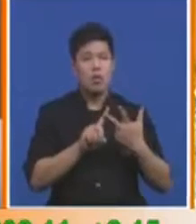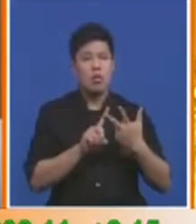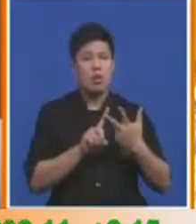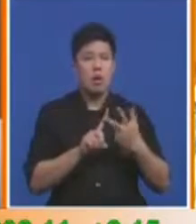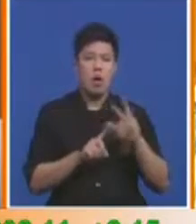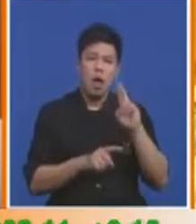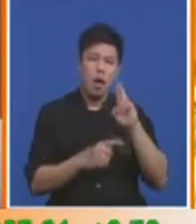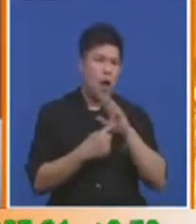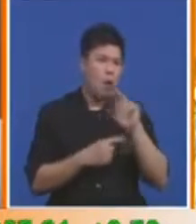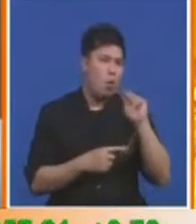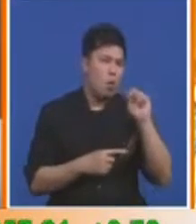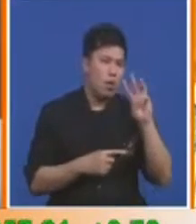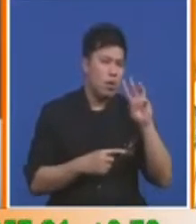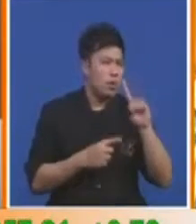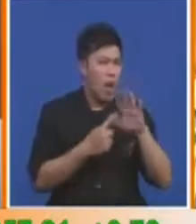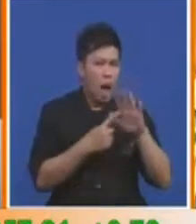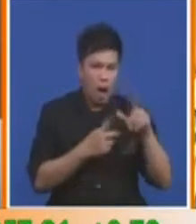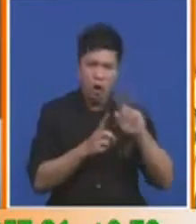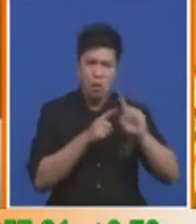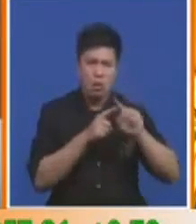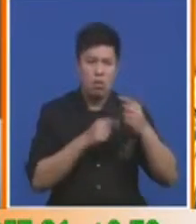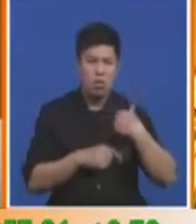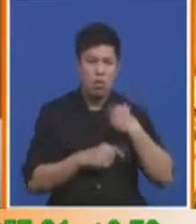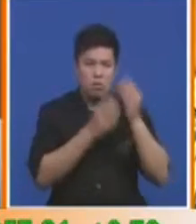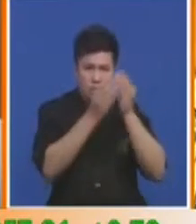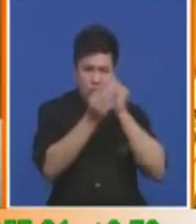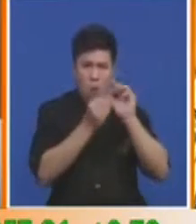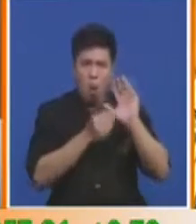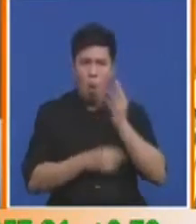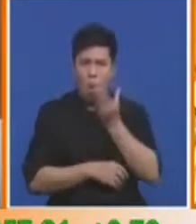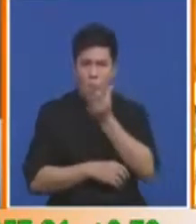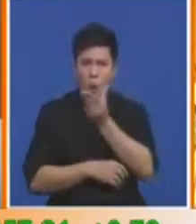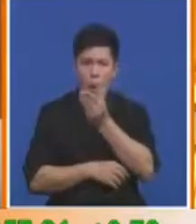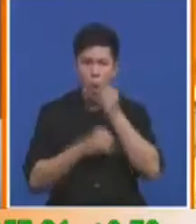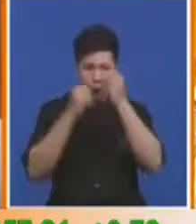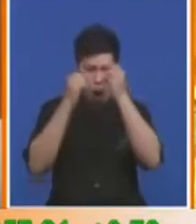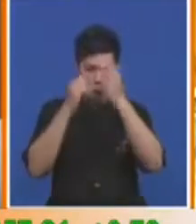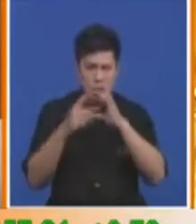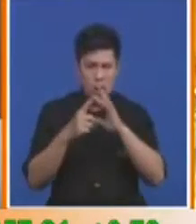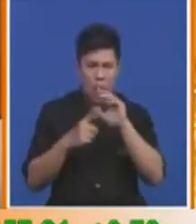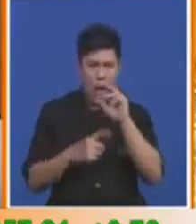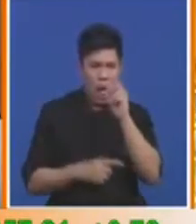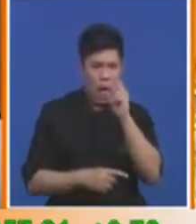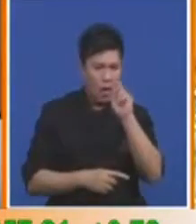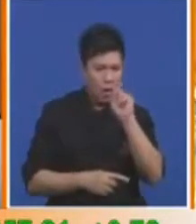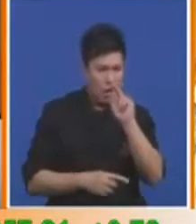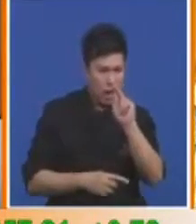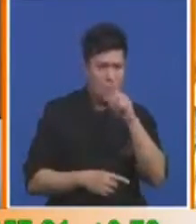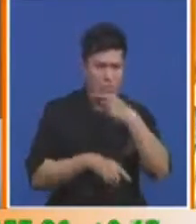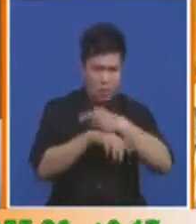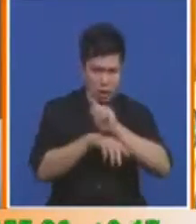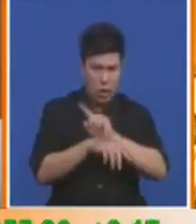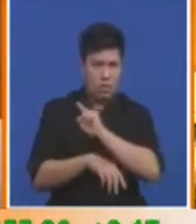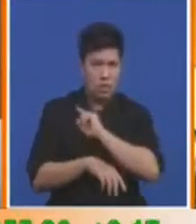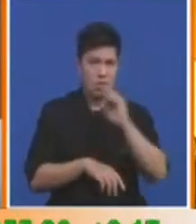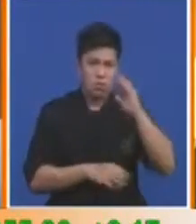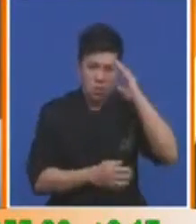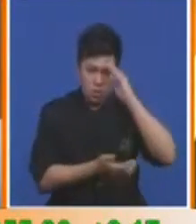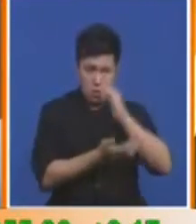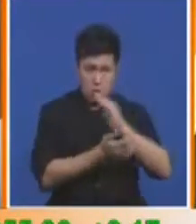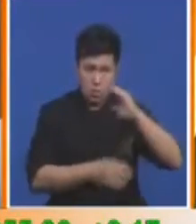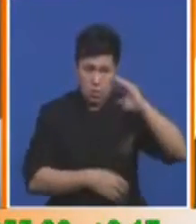วกนี้อยู่แล้วนะเพียงแต่ว่าจะขอให้อาจารย์อเนกเป็นประธานแล้วก็อาจจะมีพลโทนาวินน